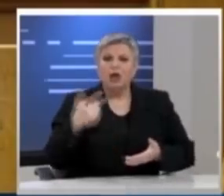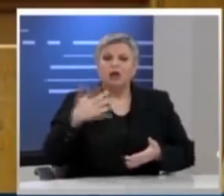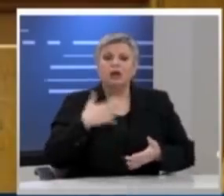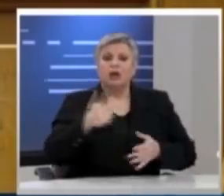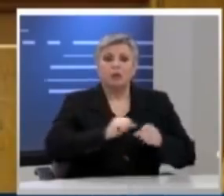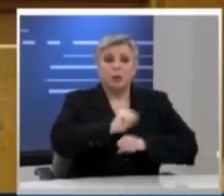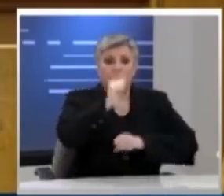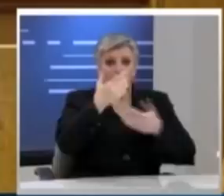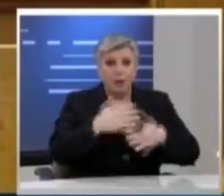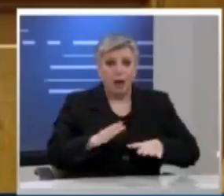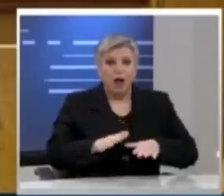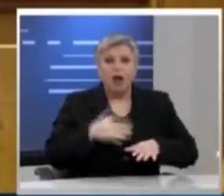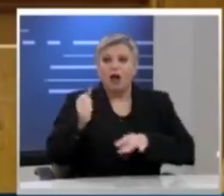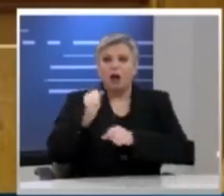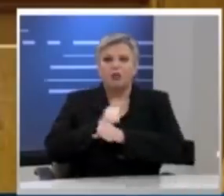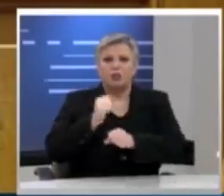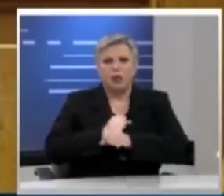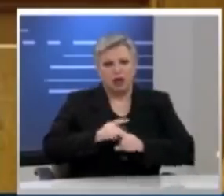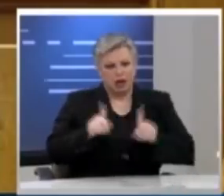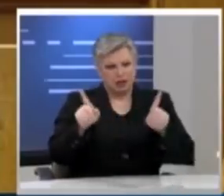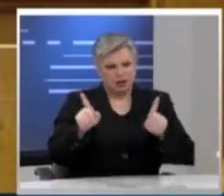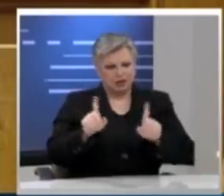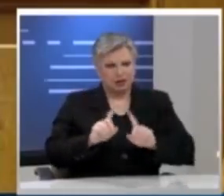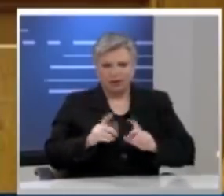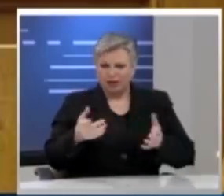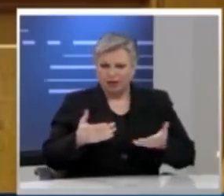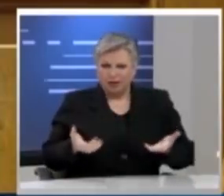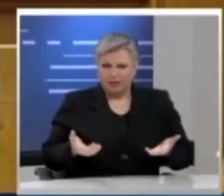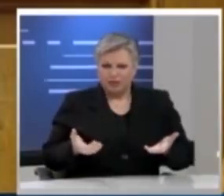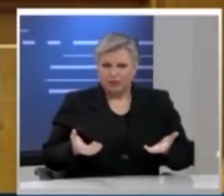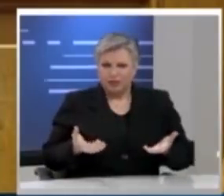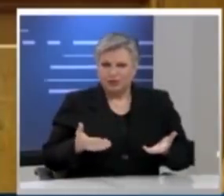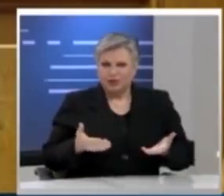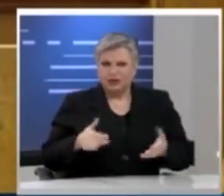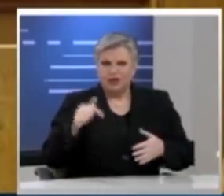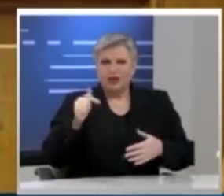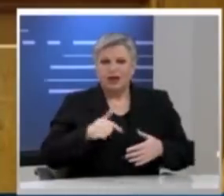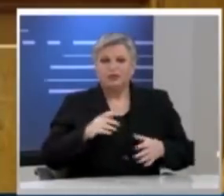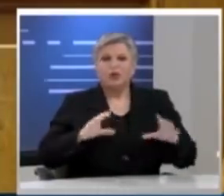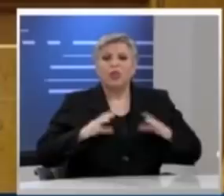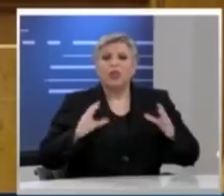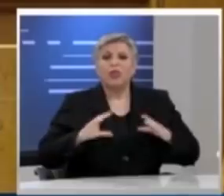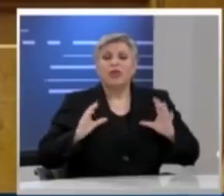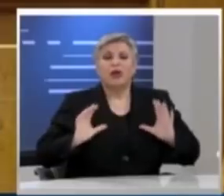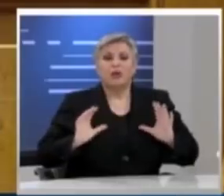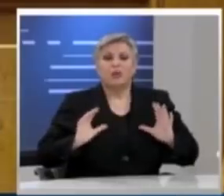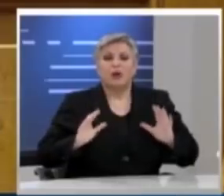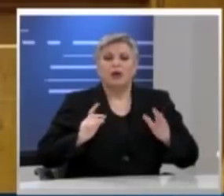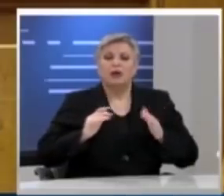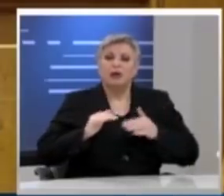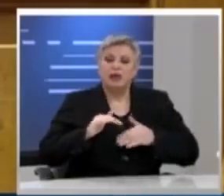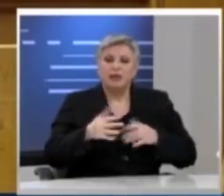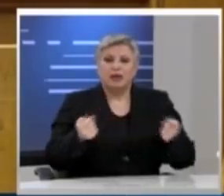που σπούδασαν γ αυτό λέμε ότι σήμερα και όχι για κάποιο απώτερο μέλλον είναι